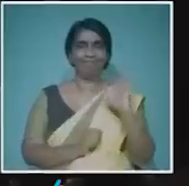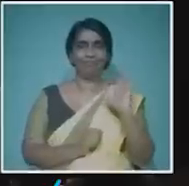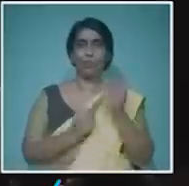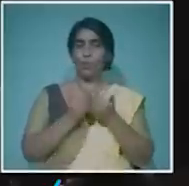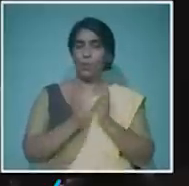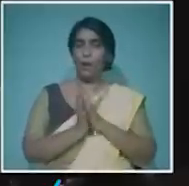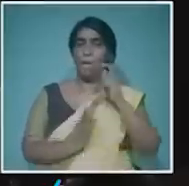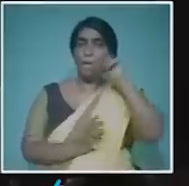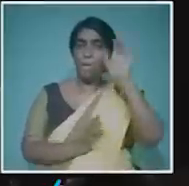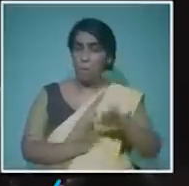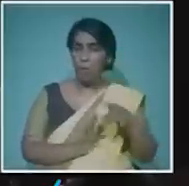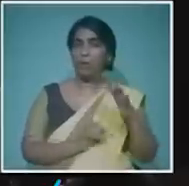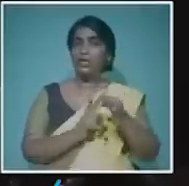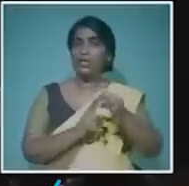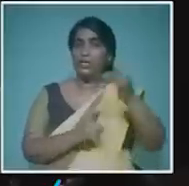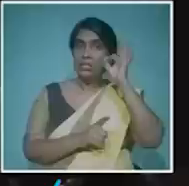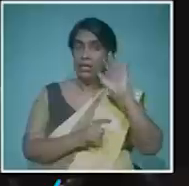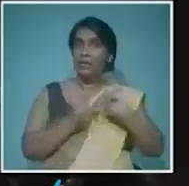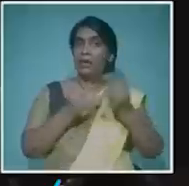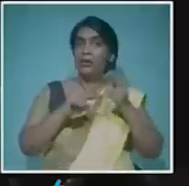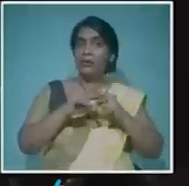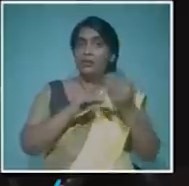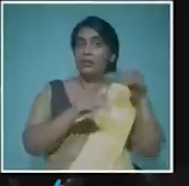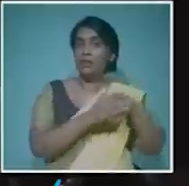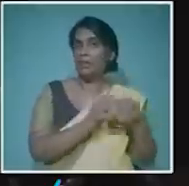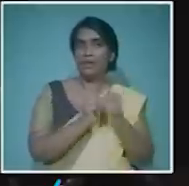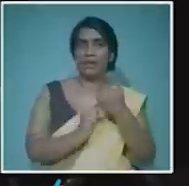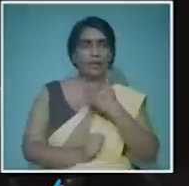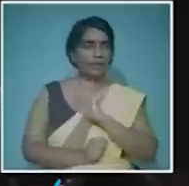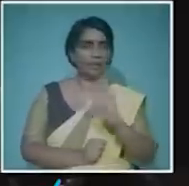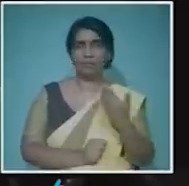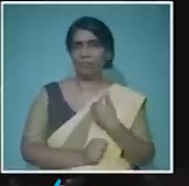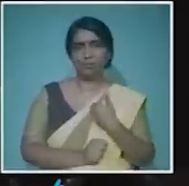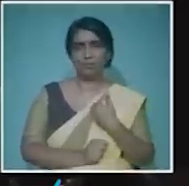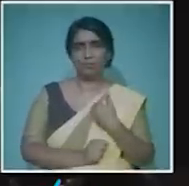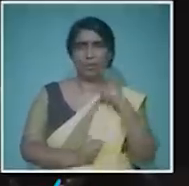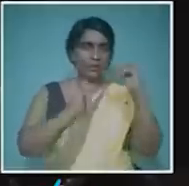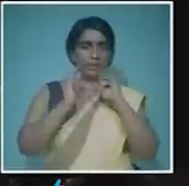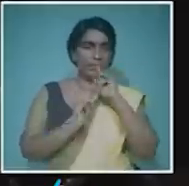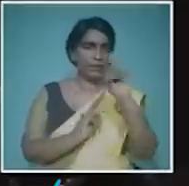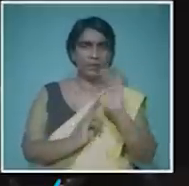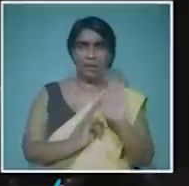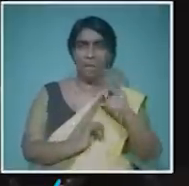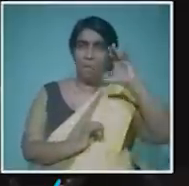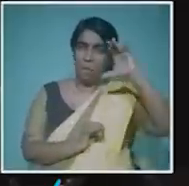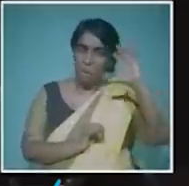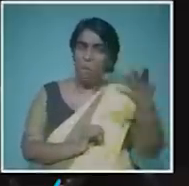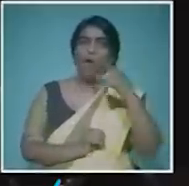තමන්ගේ පුත්‍රයාව ජනාධිපතිතුමාගේ කාර්ය මණ්ඩලයේ දාගෙන අපි වැඩ කරන්නේ නැහැ කරු කතානායකතුමනි. මම මේ කාටවත් චෝදනා කරන්නේ නෙමෙයි. මෝඩයා කියන